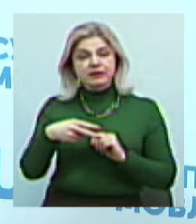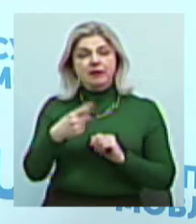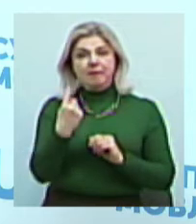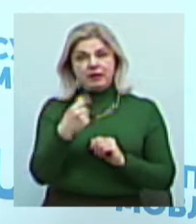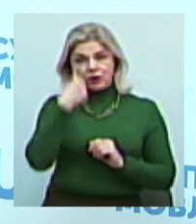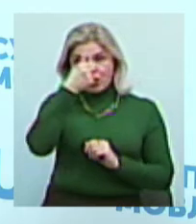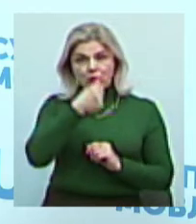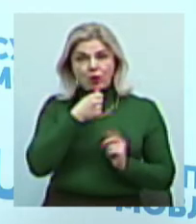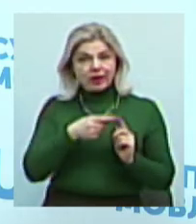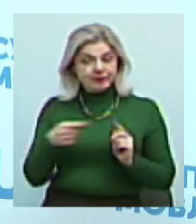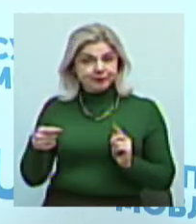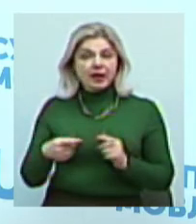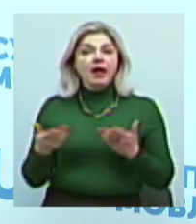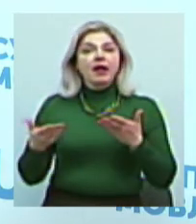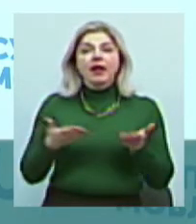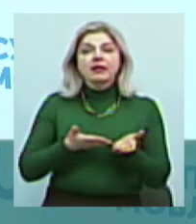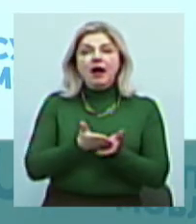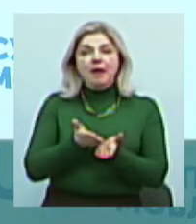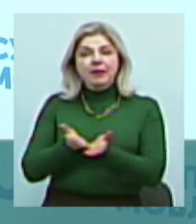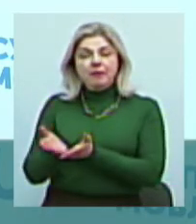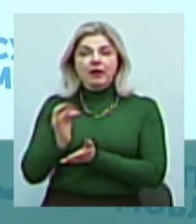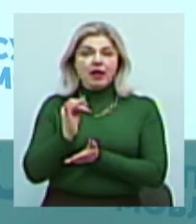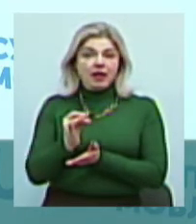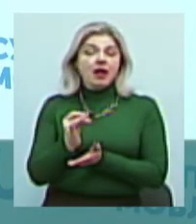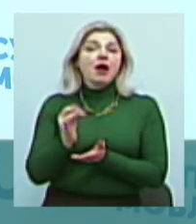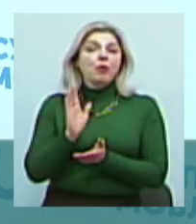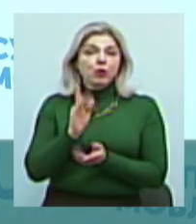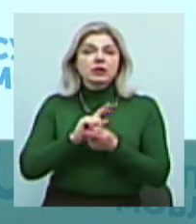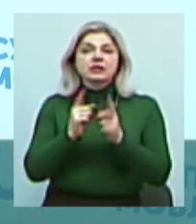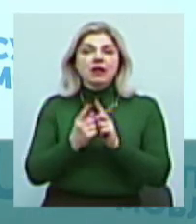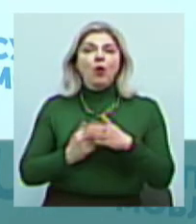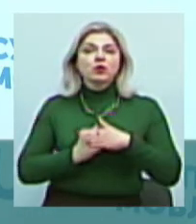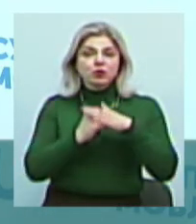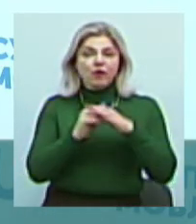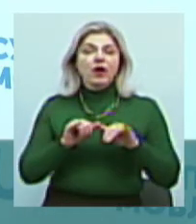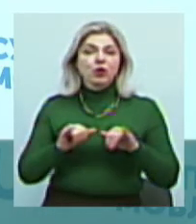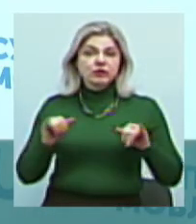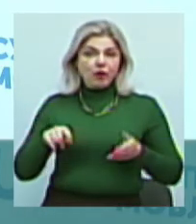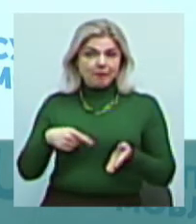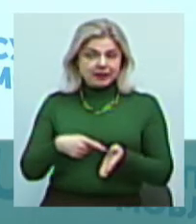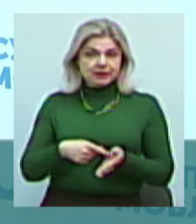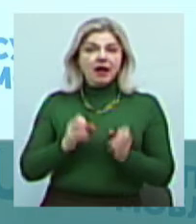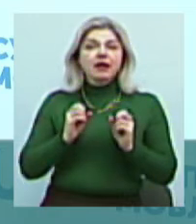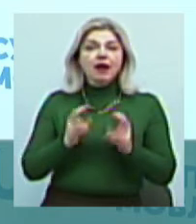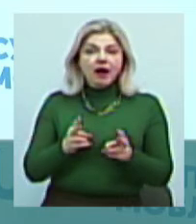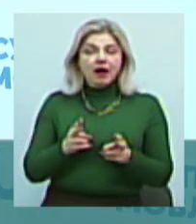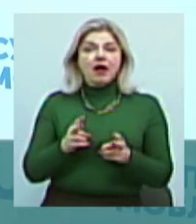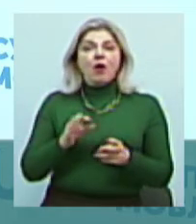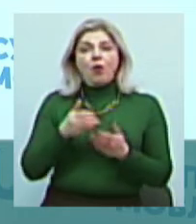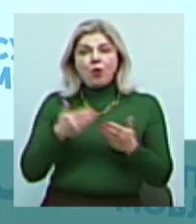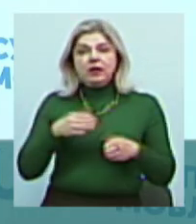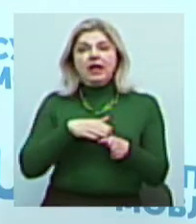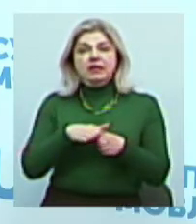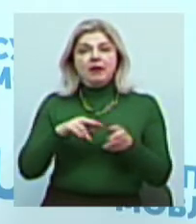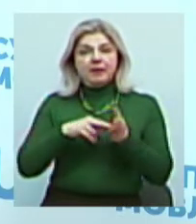2019-2021 роки. Які напрямки і галузі мають стати основою розвитку міста та як від реалізації